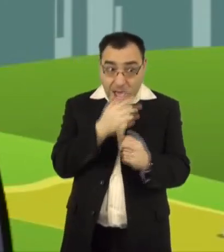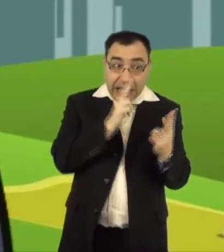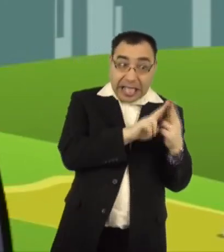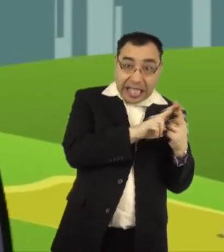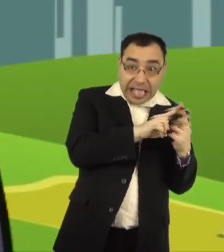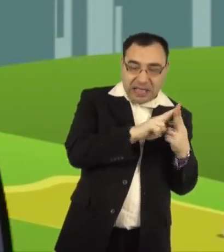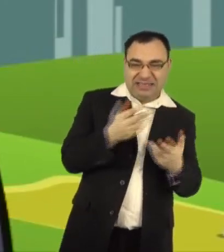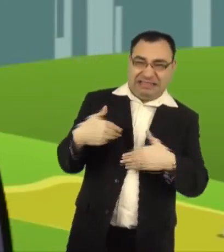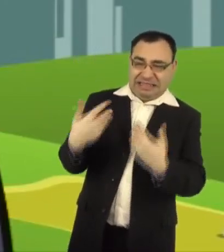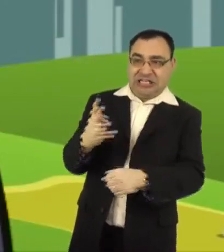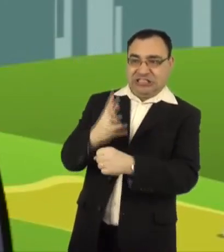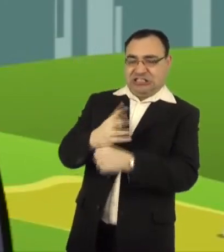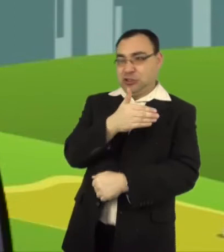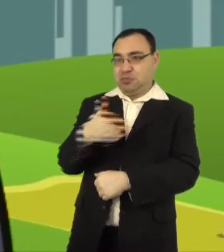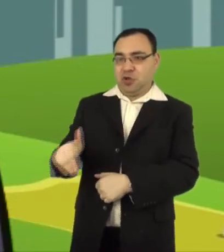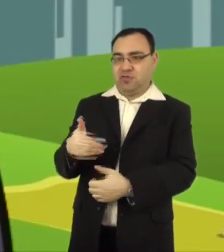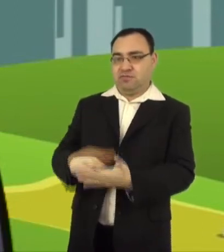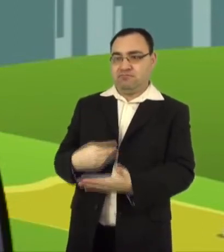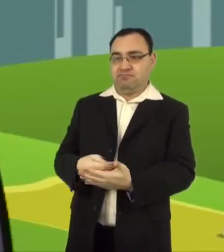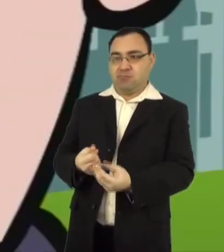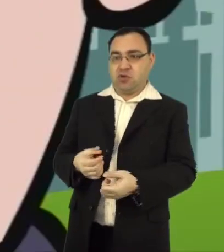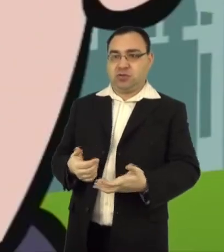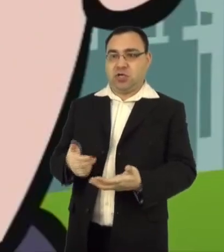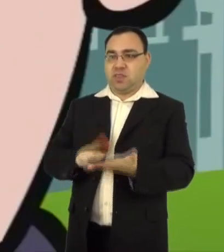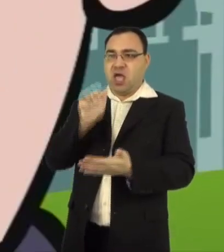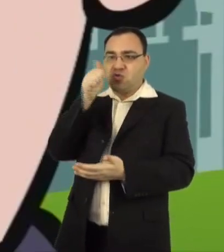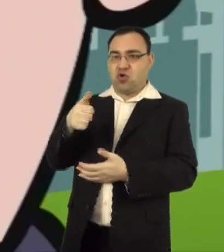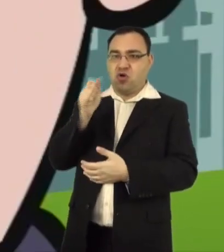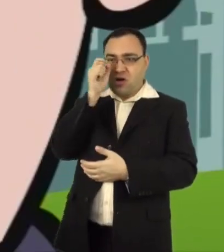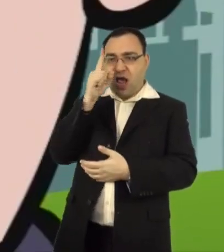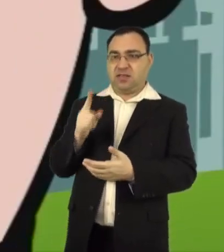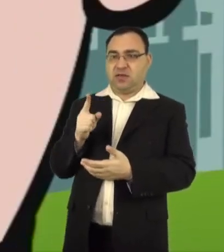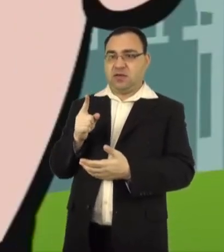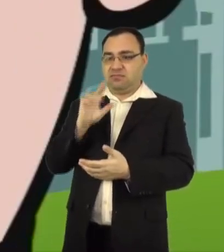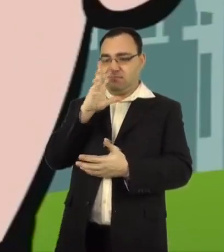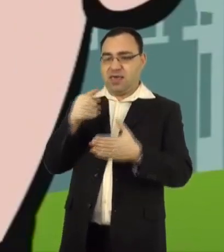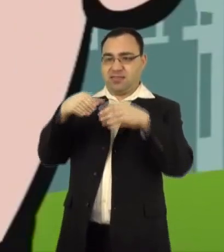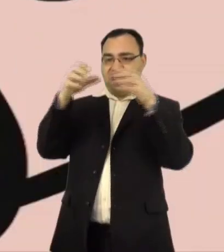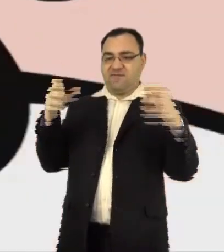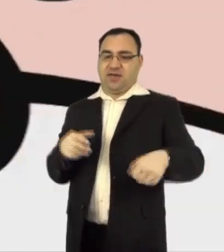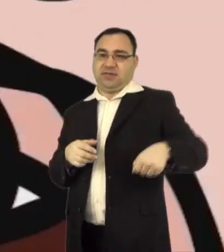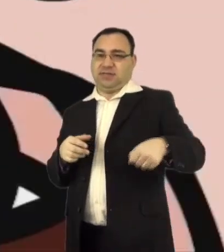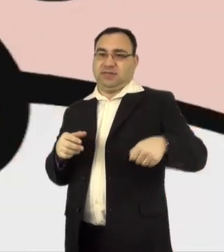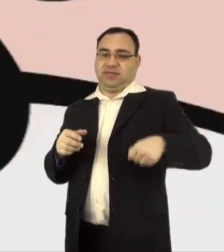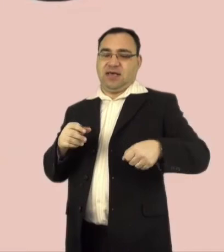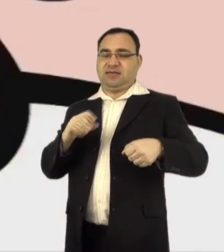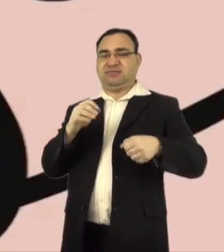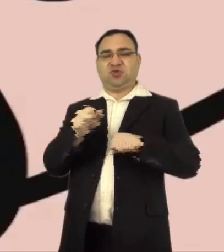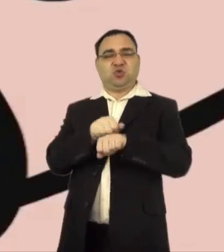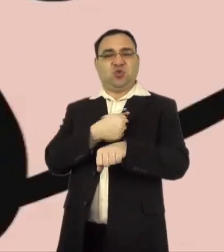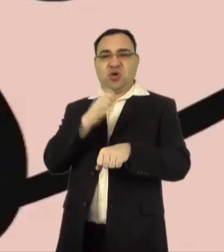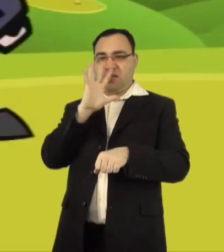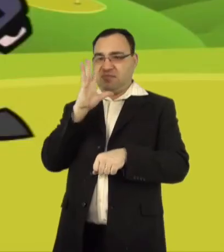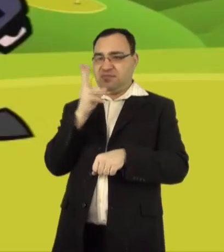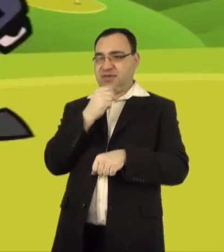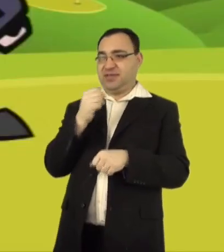przychylność 40 milionów mońków żywą gotówką. Jutro rano, w pięknej walizce, z krokodylowej skórki.